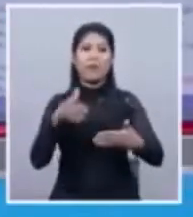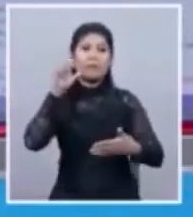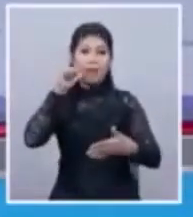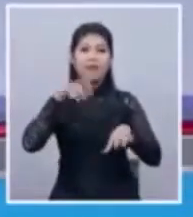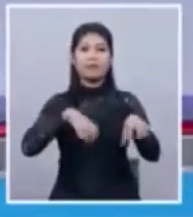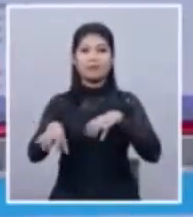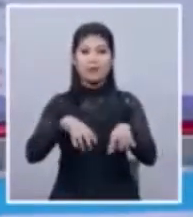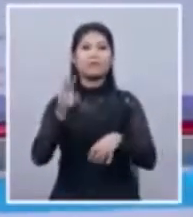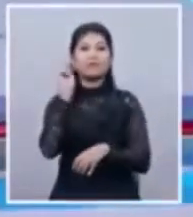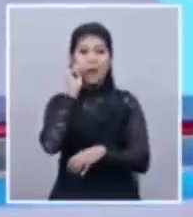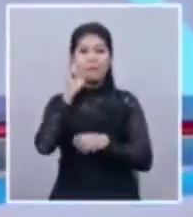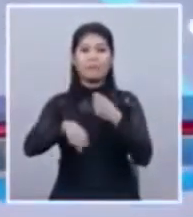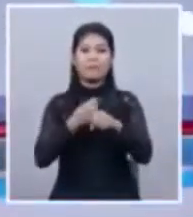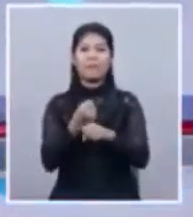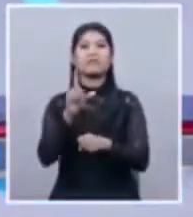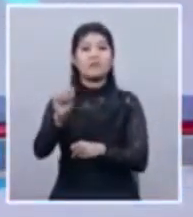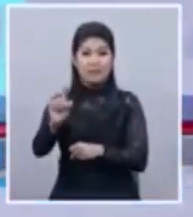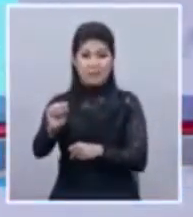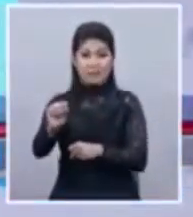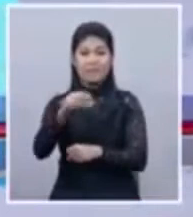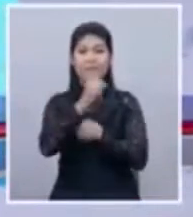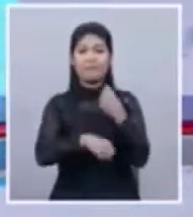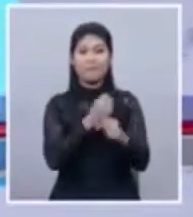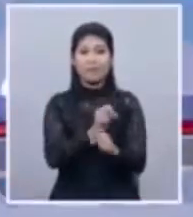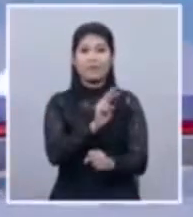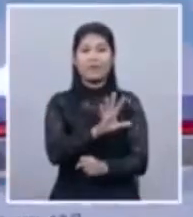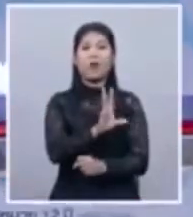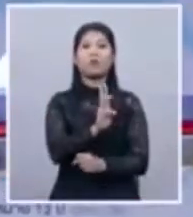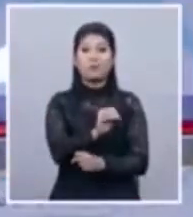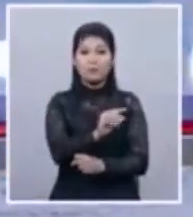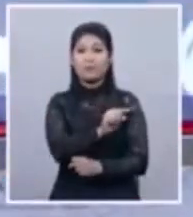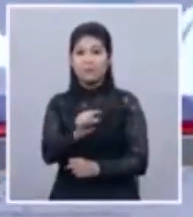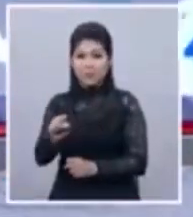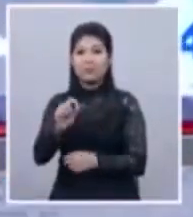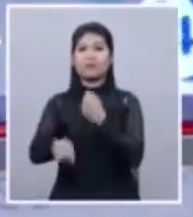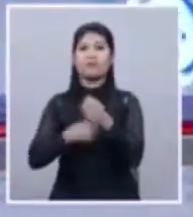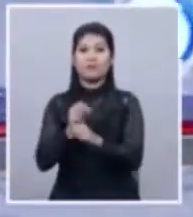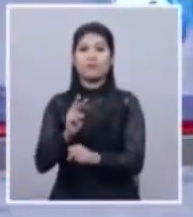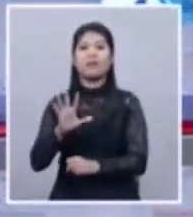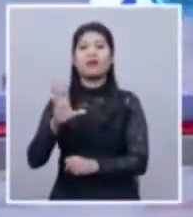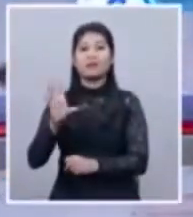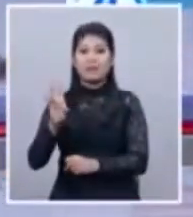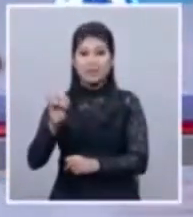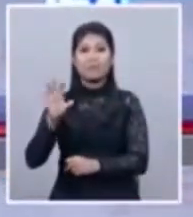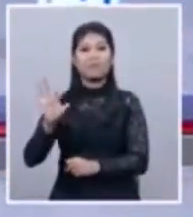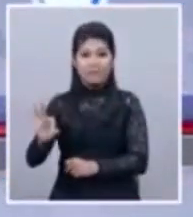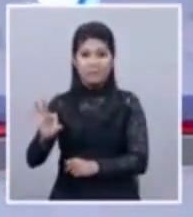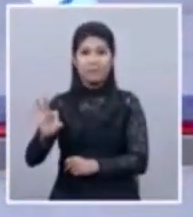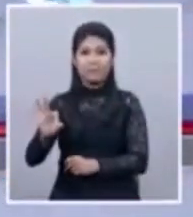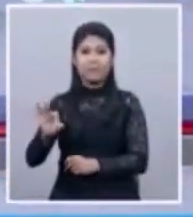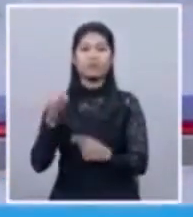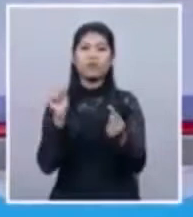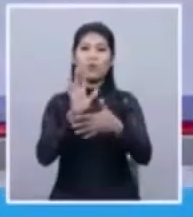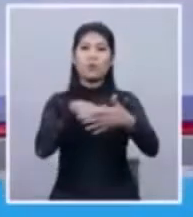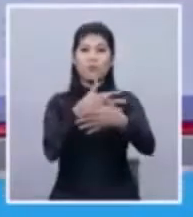จัดการทรัพยากรน้ำ20ปีคือระหว่างปี2560ถึงปี2579สอดคล้องกับยุทธศาส